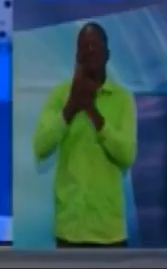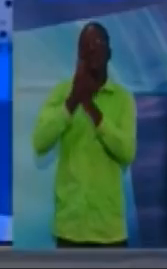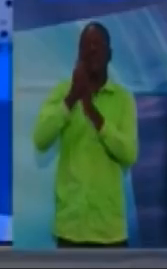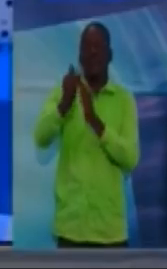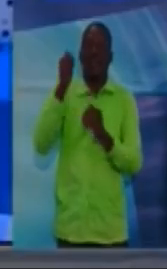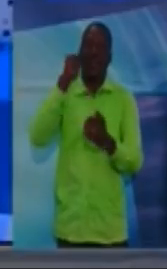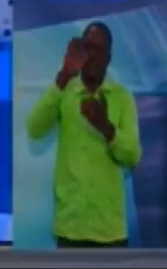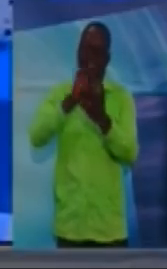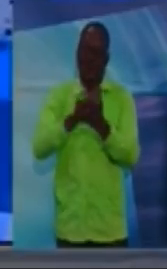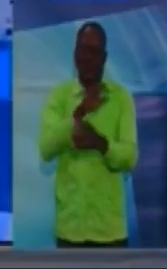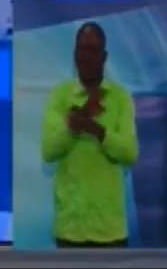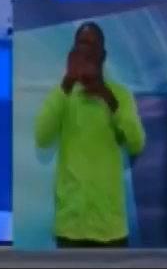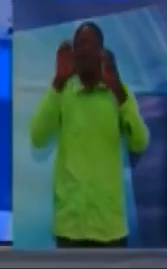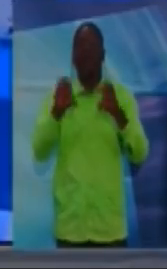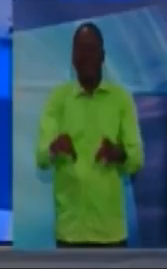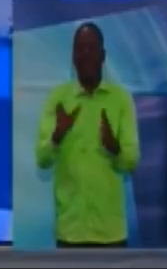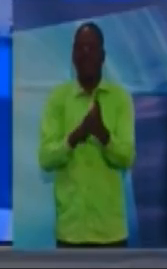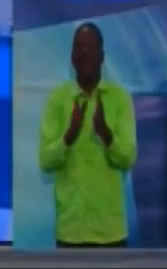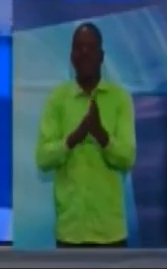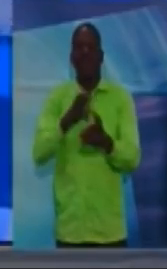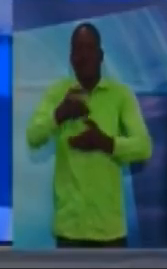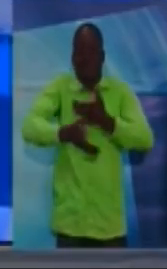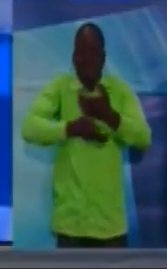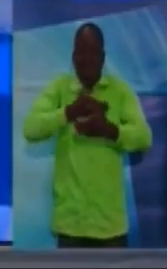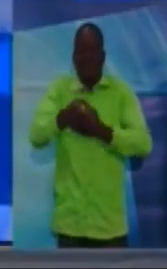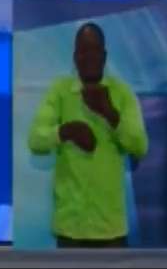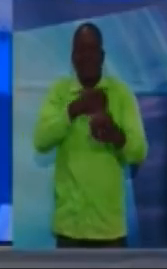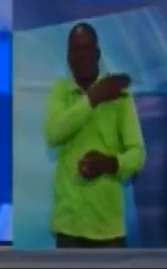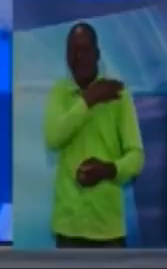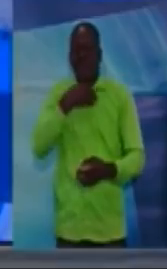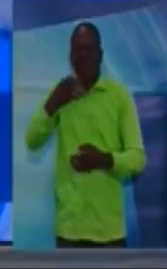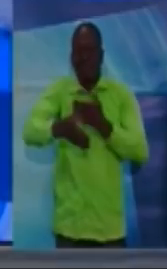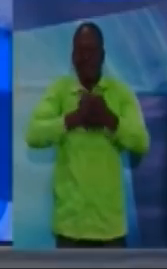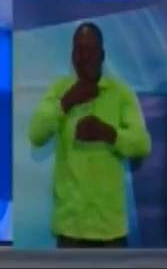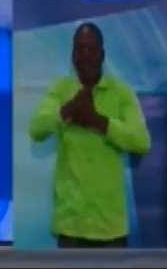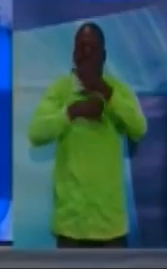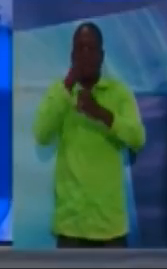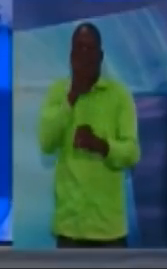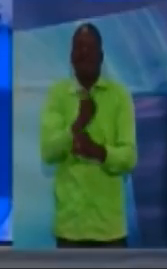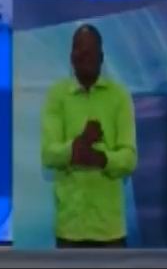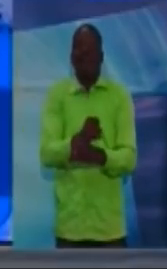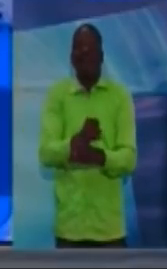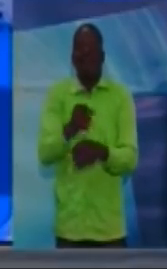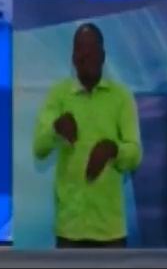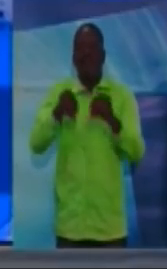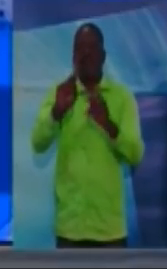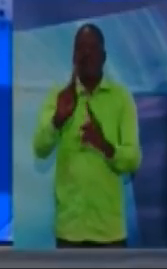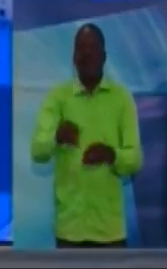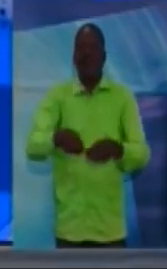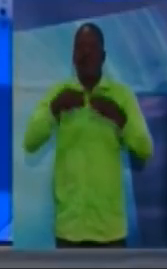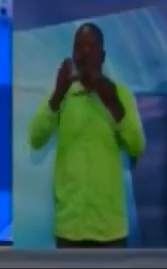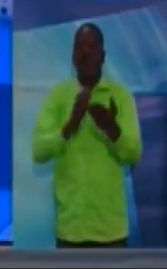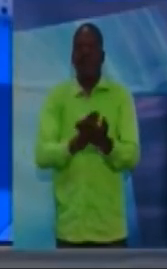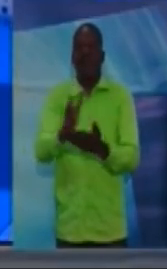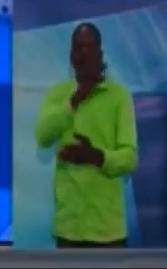les femmes entrepreneurs sont à l'école du marketing commercial et du commerce international. L'opportunité leur est offerte par